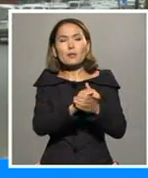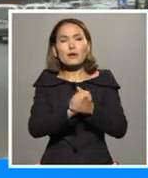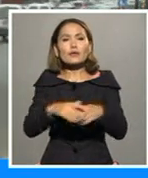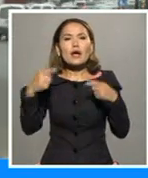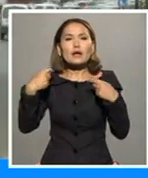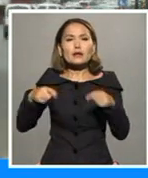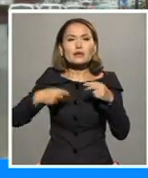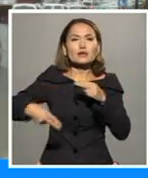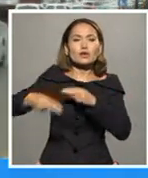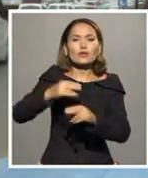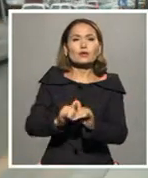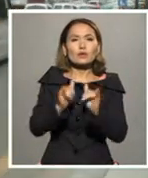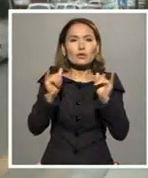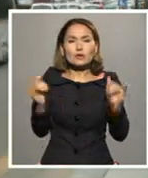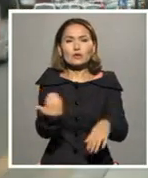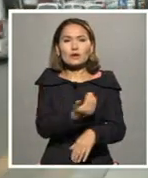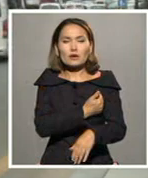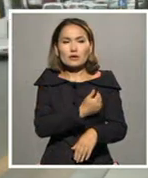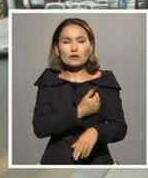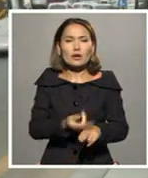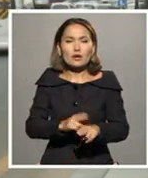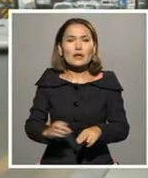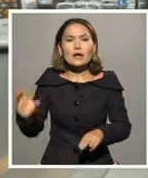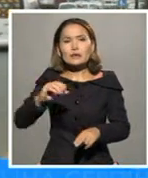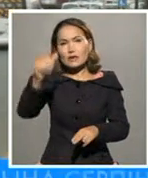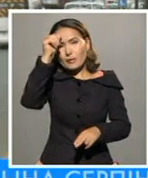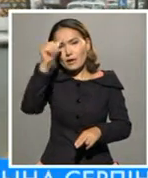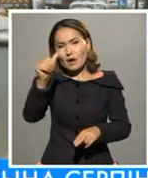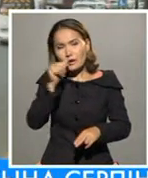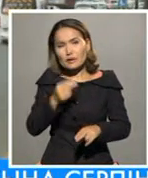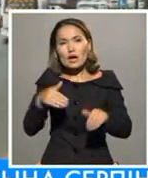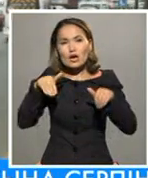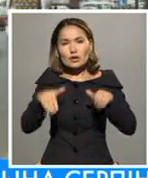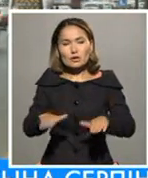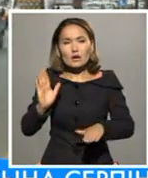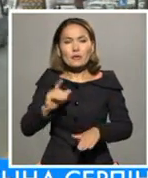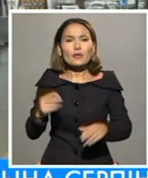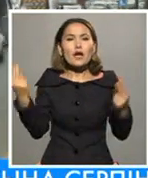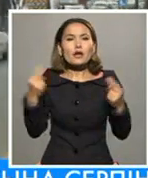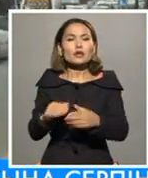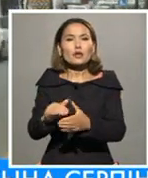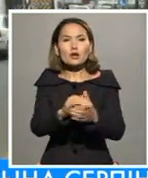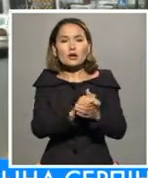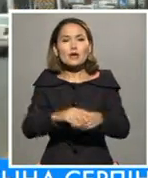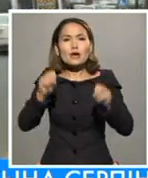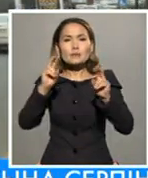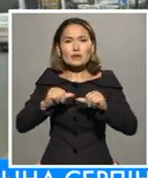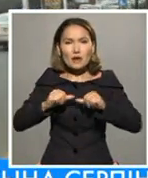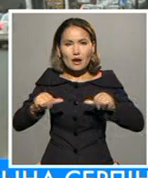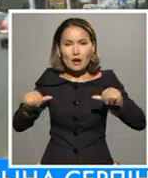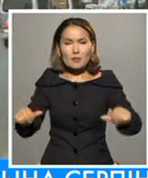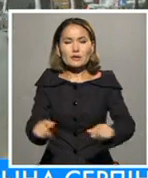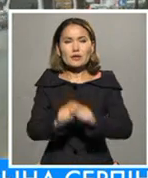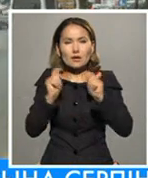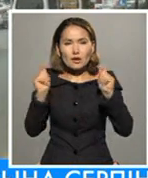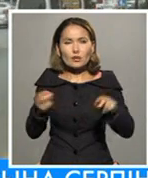аймағын құрғымыз келеді дейді. Мәселенің анық-қанығы енді қыркүйек айында белгілі болады. Сол уақытта кедендік одаққа мүше елдерден арнайы комиссия құрылып, бұл